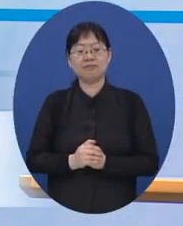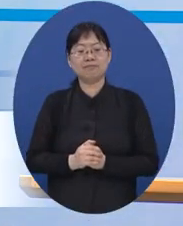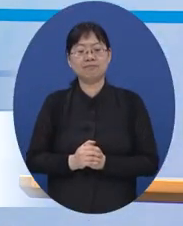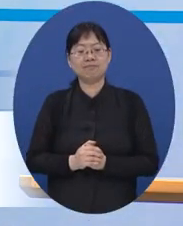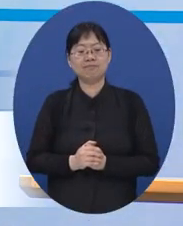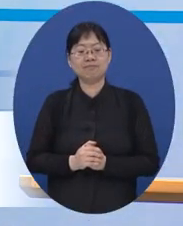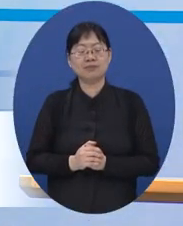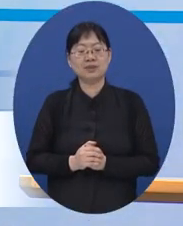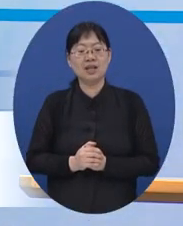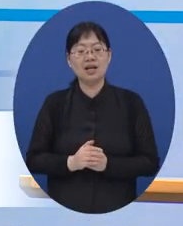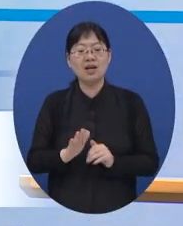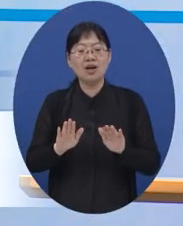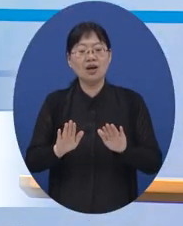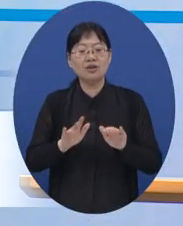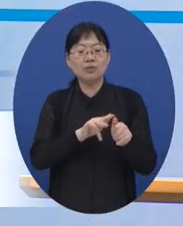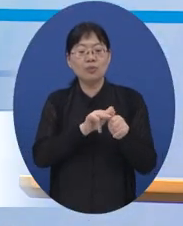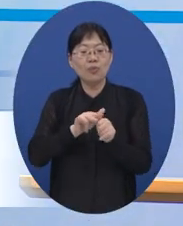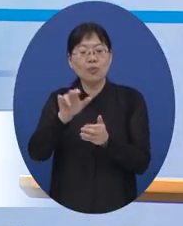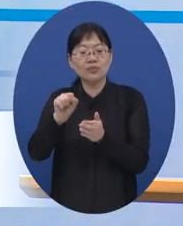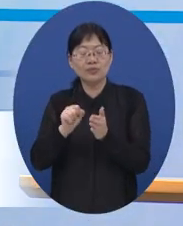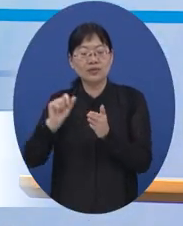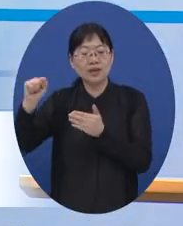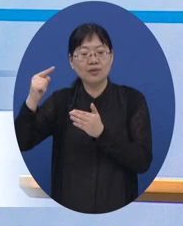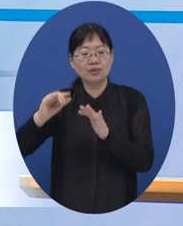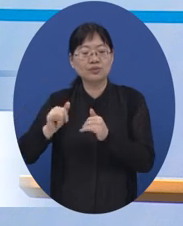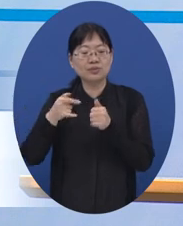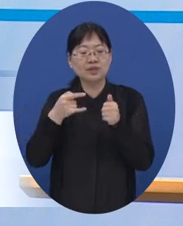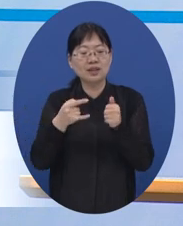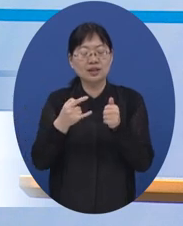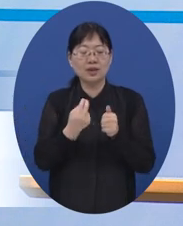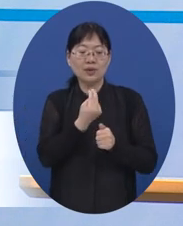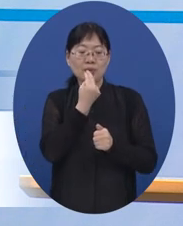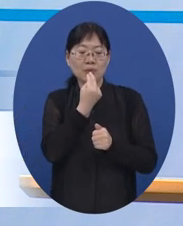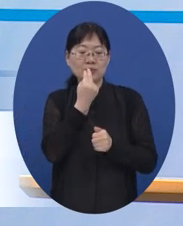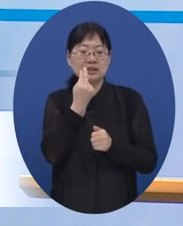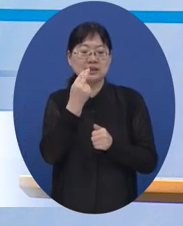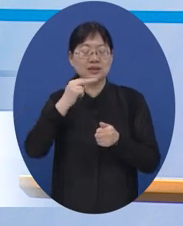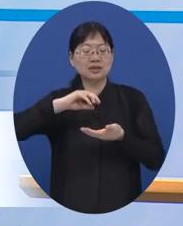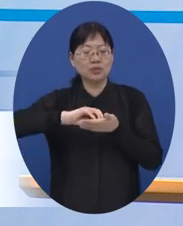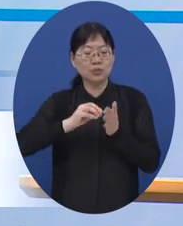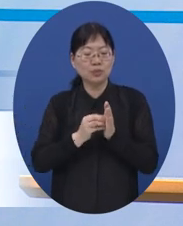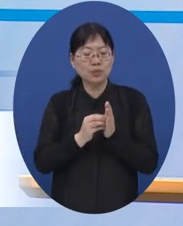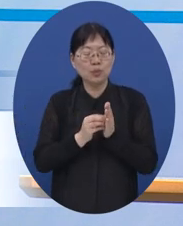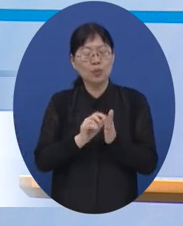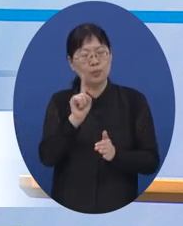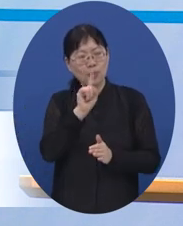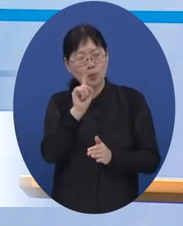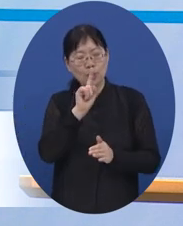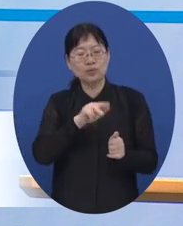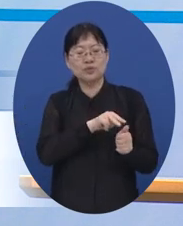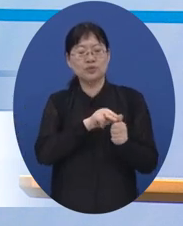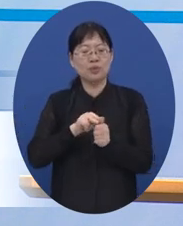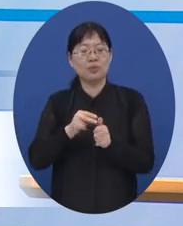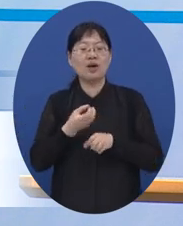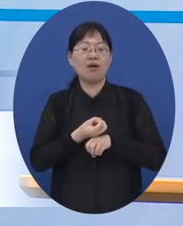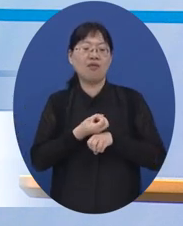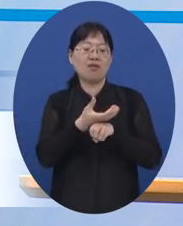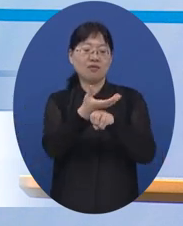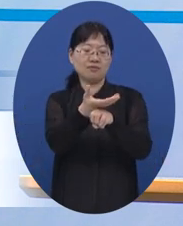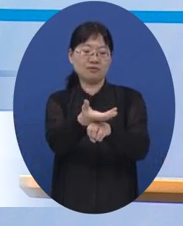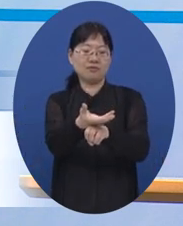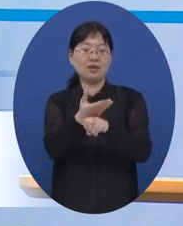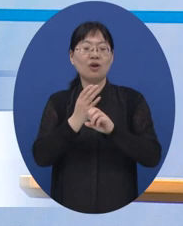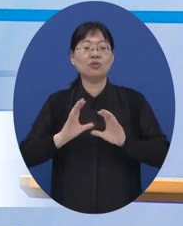After we got the information, we have to disseminate the data to the people to make the people understand